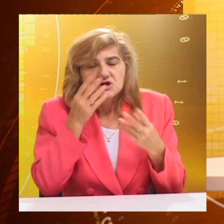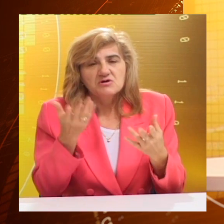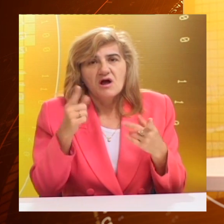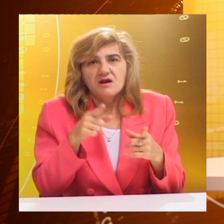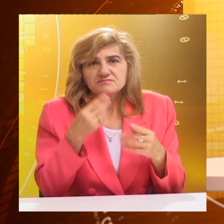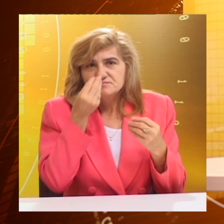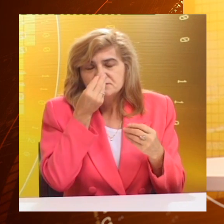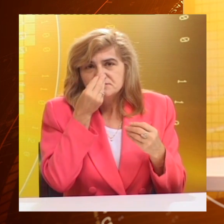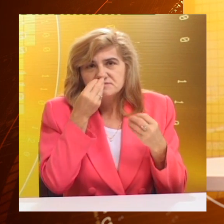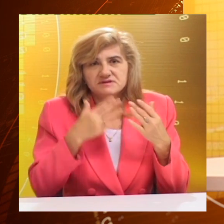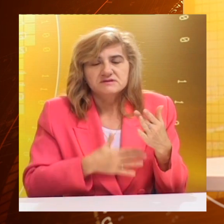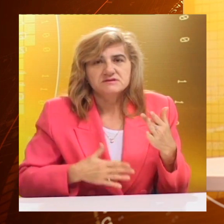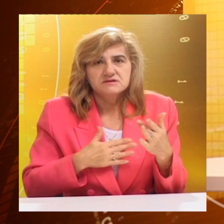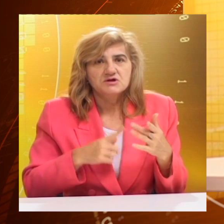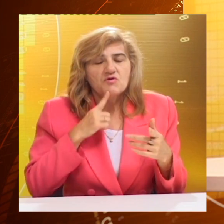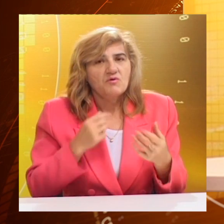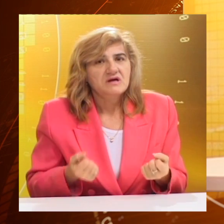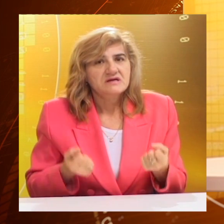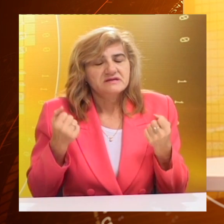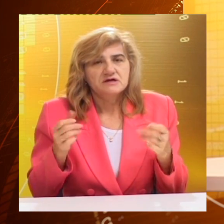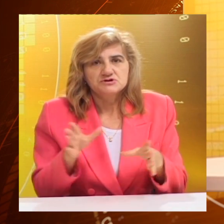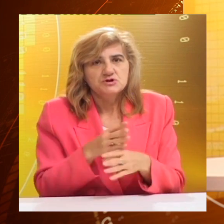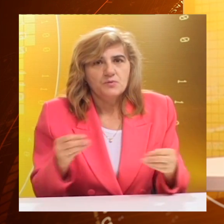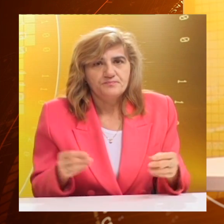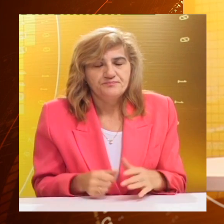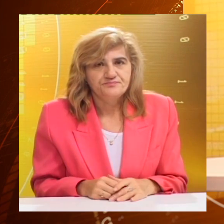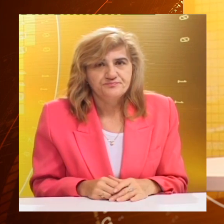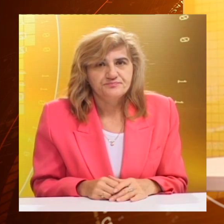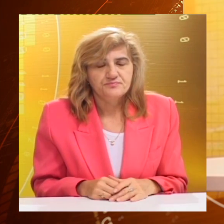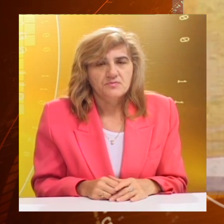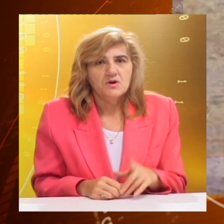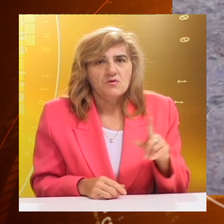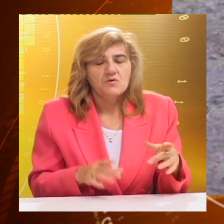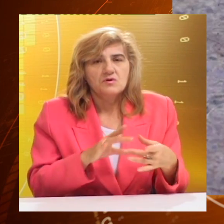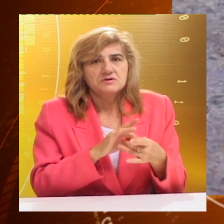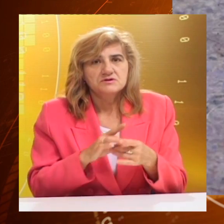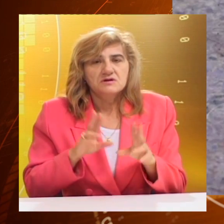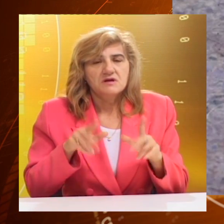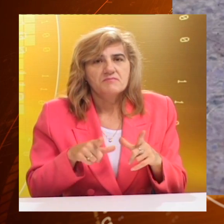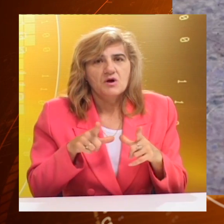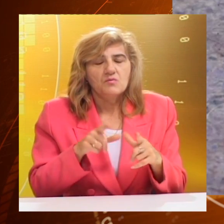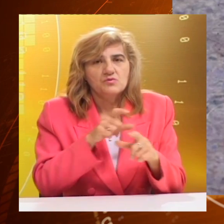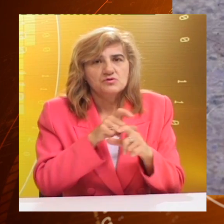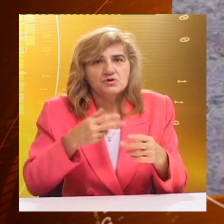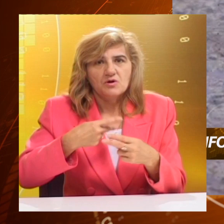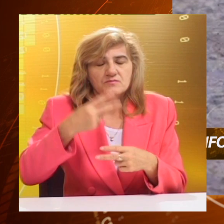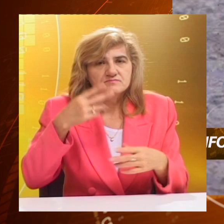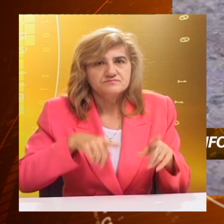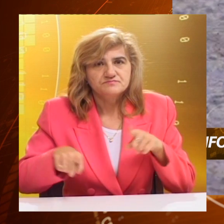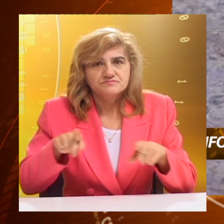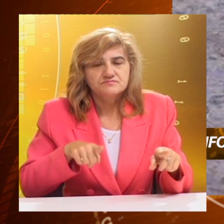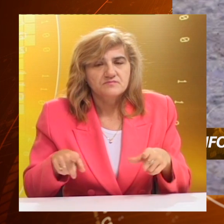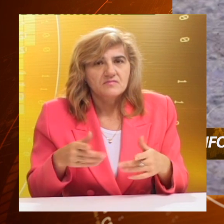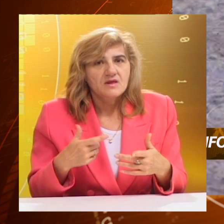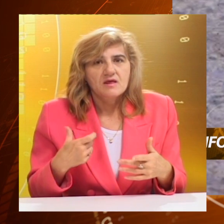za ljude, ali da proizvode izuzetno neprijatan miris koji je teško eliminisati. Smrdibube se često pojavljuju u domovima naših